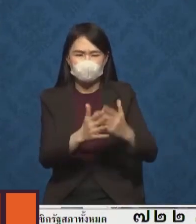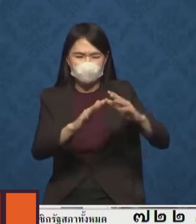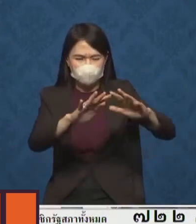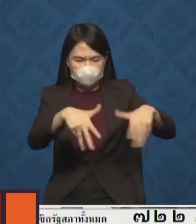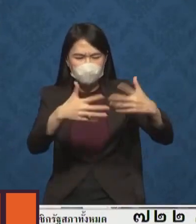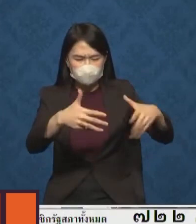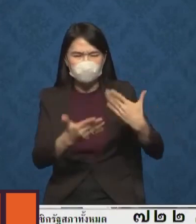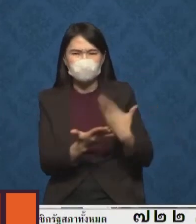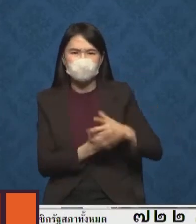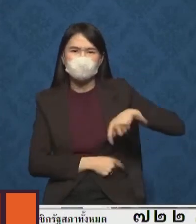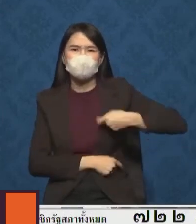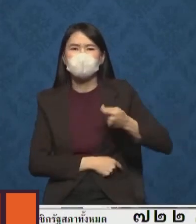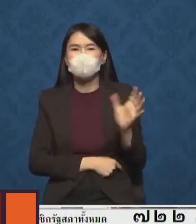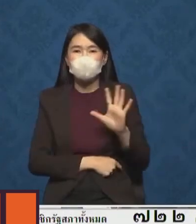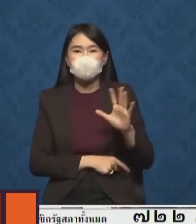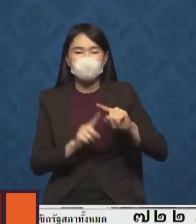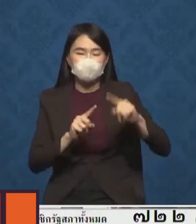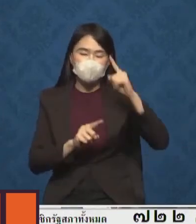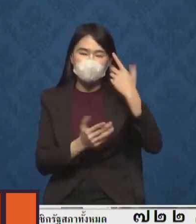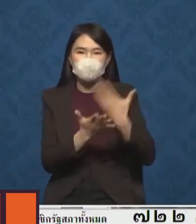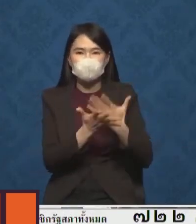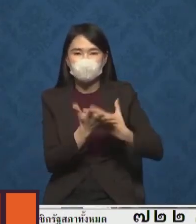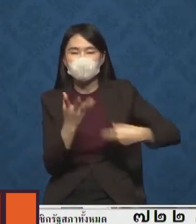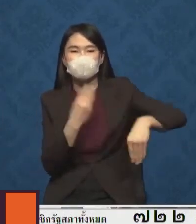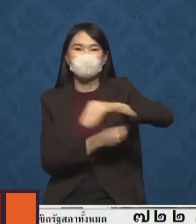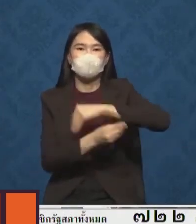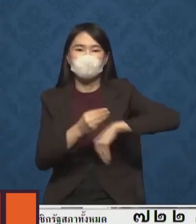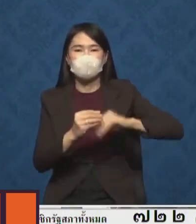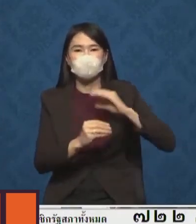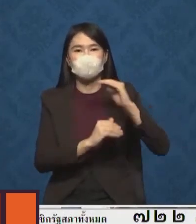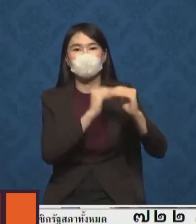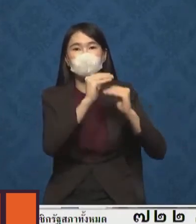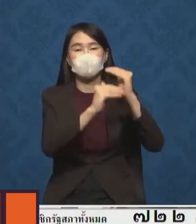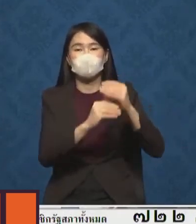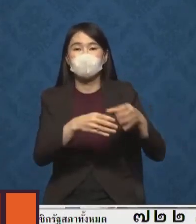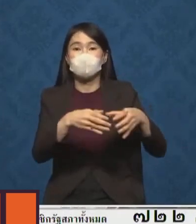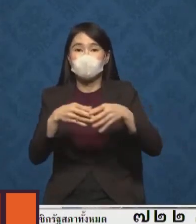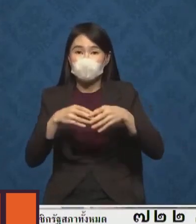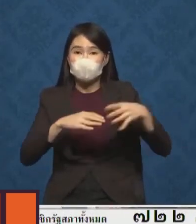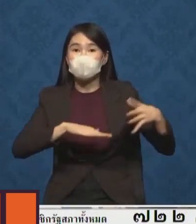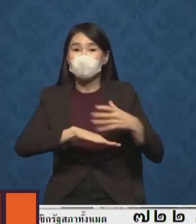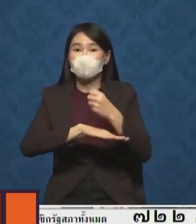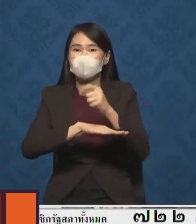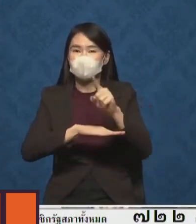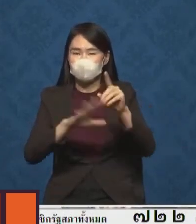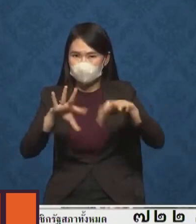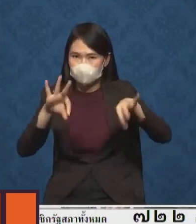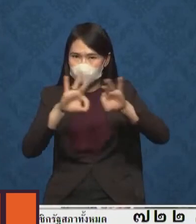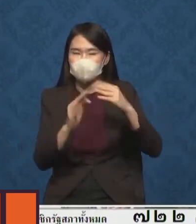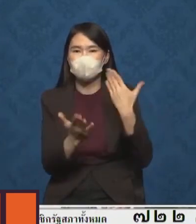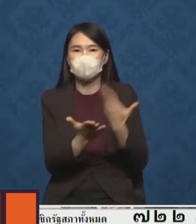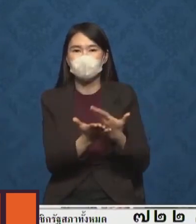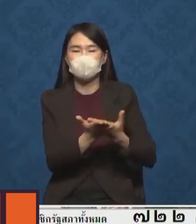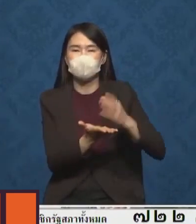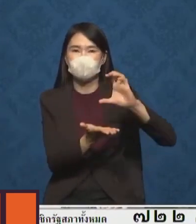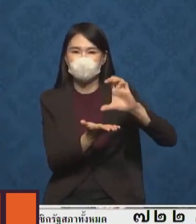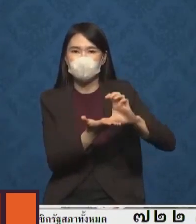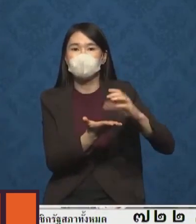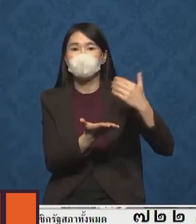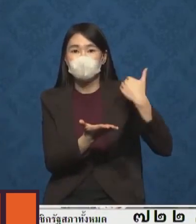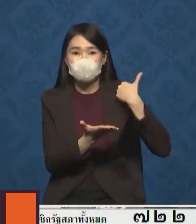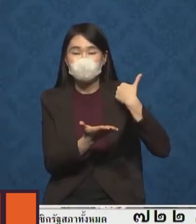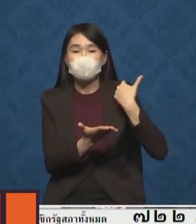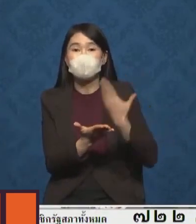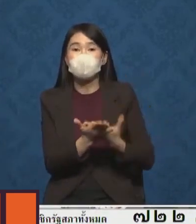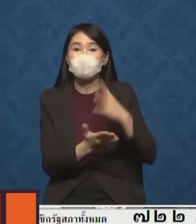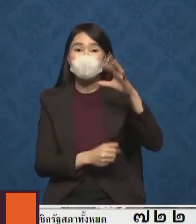ี่จะนำเป็แลกเงินทุนนำไปสู่การพัฒนาความเข้มแข็ใาการเมืองนั้น จำเป็นต้ใช้เงินแล้วเป็เงิน